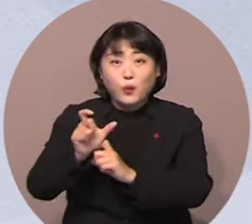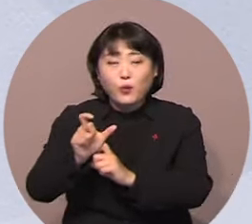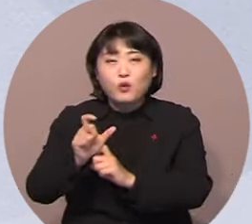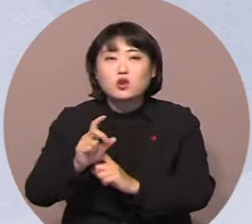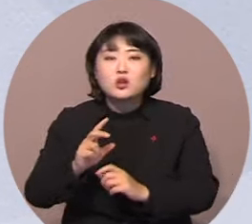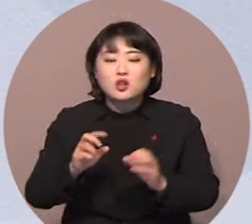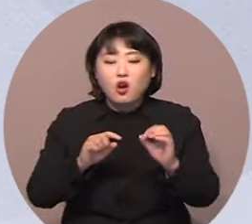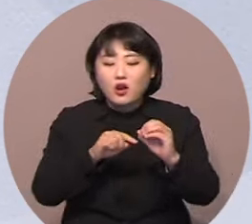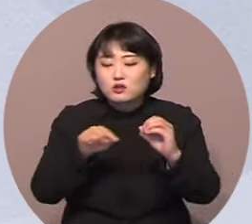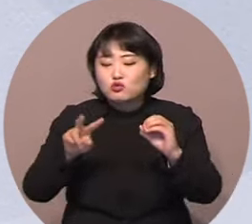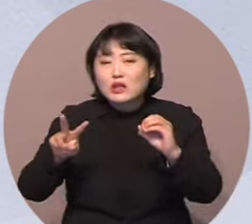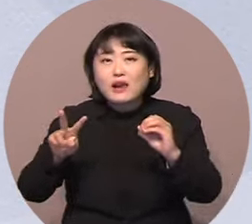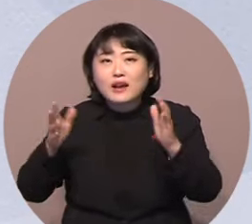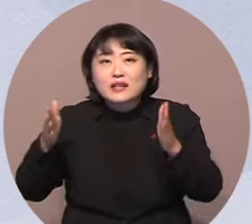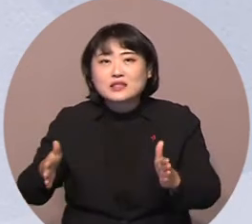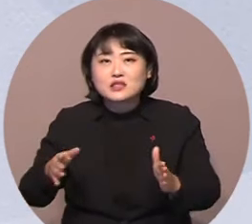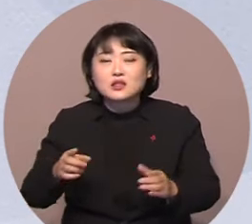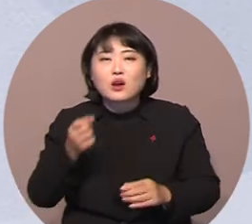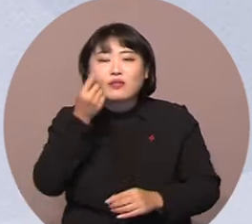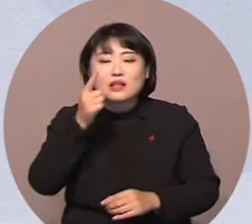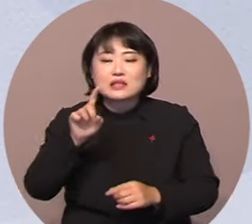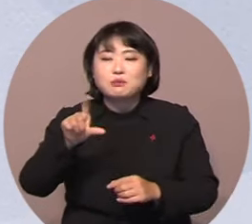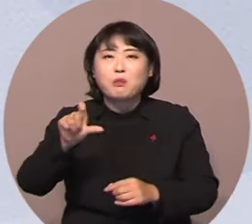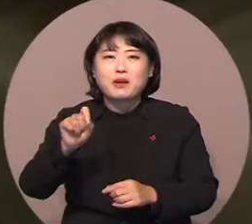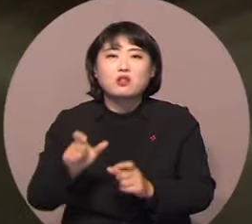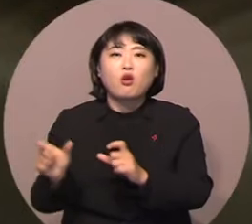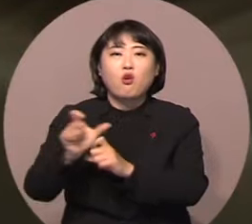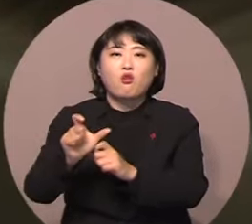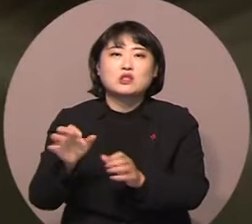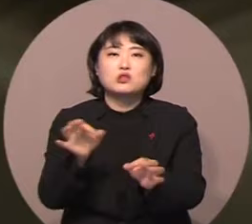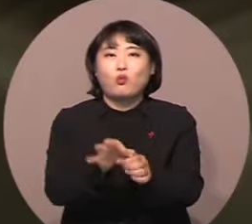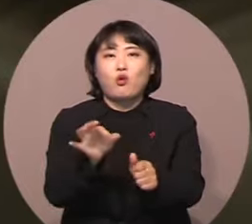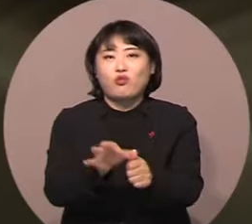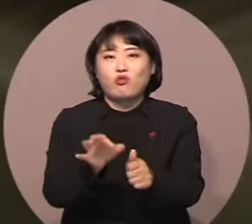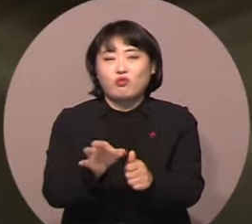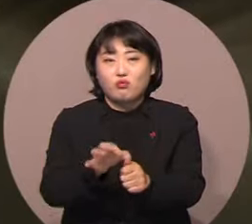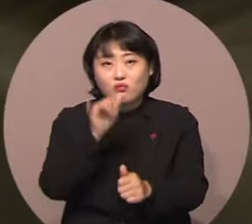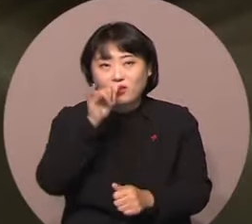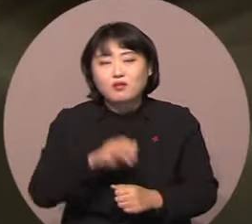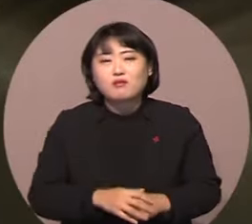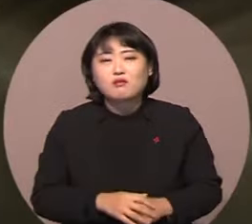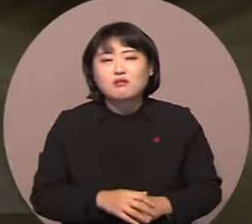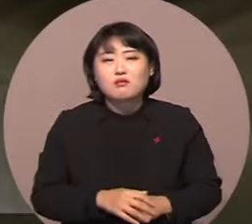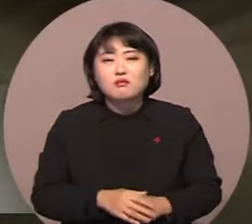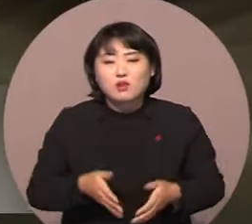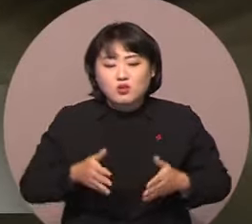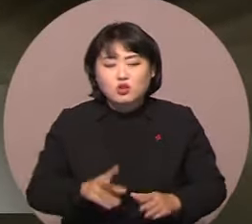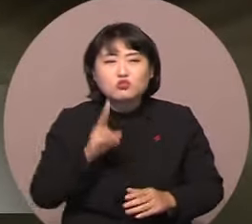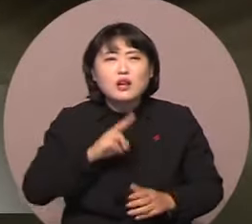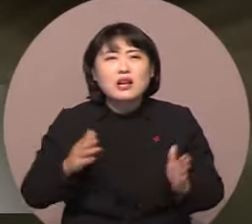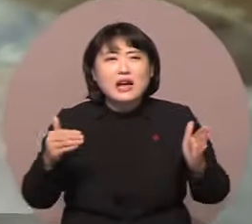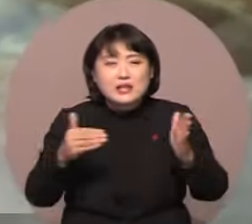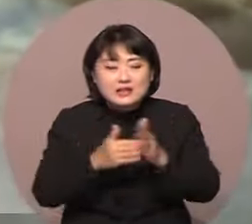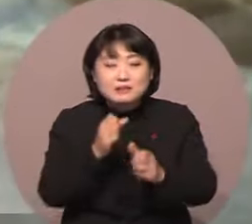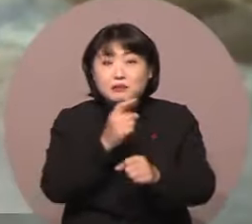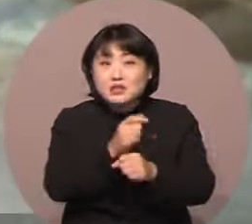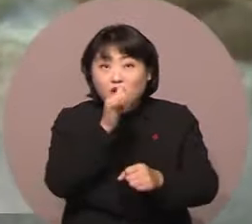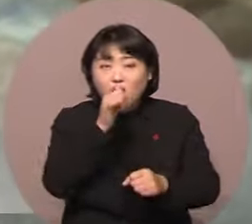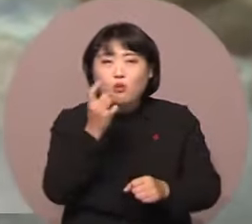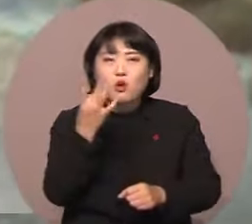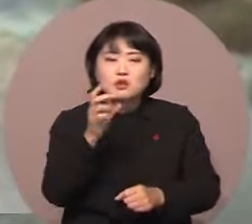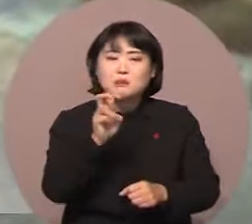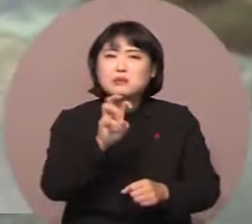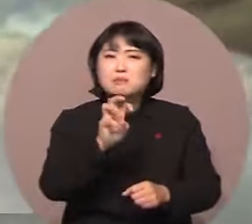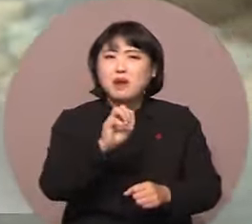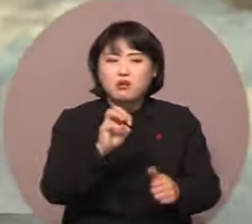월 15만 원을 자체 지원합니다 다만 태어나 두살까지 아이가 있는 가정에 월